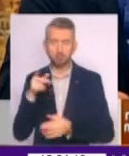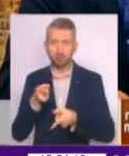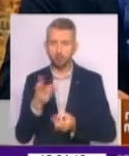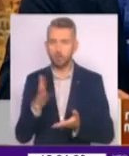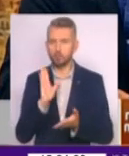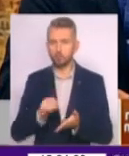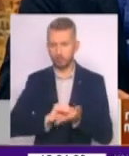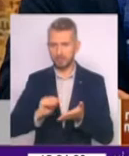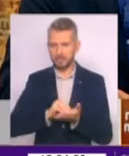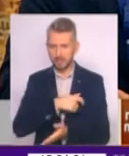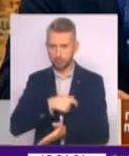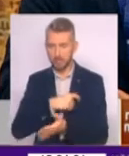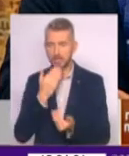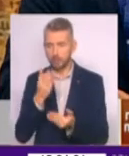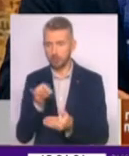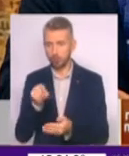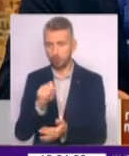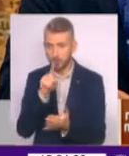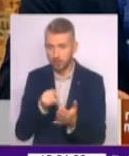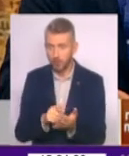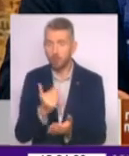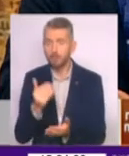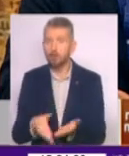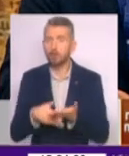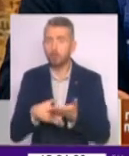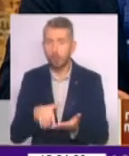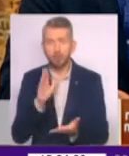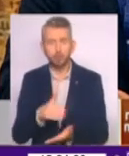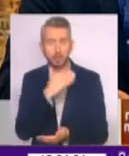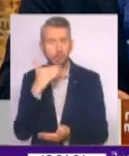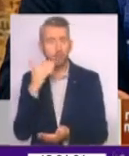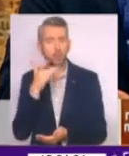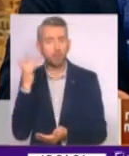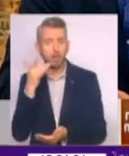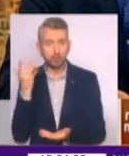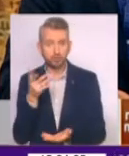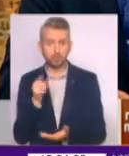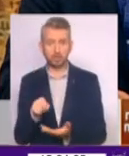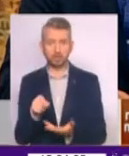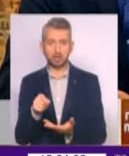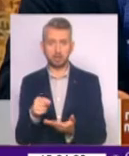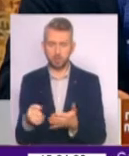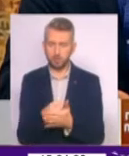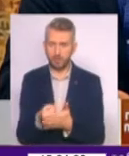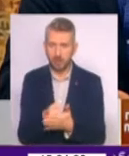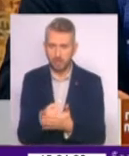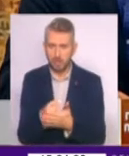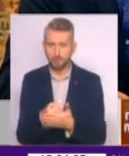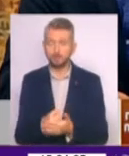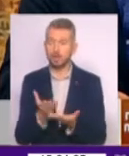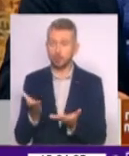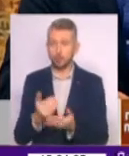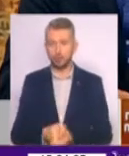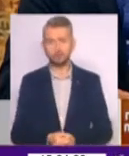писати депутати звернення по цьому питанню, звичайно, з вашою допомогою буде набагато легше їх пробивати, так би мовити. Прошу, пане